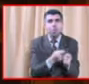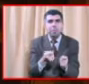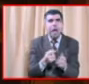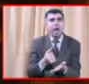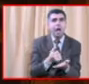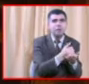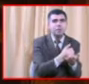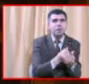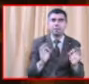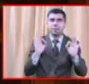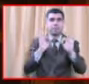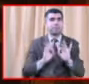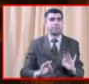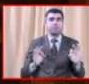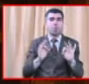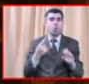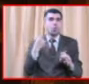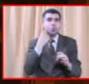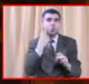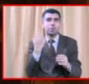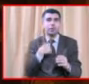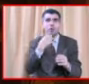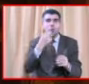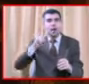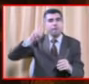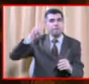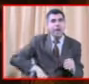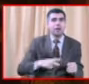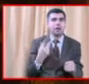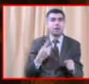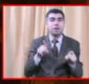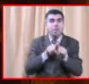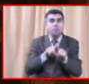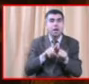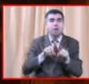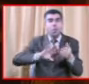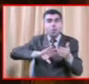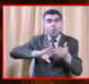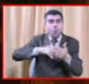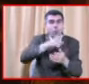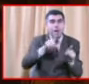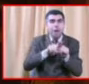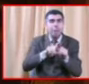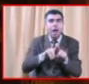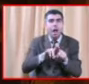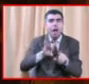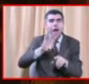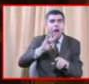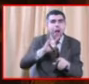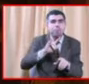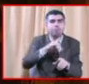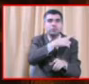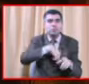اين كان؟ واش تتعرفوا بان المواطنين ولاو تيتسائلوا واش هما كلاب؟ ترمات